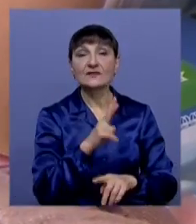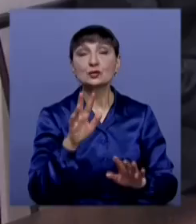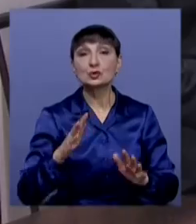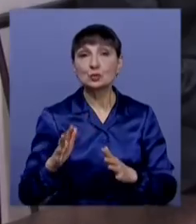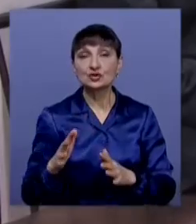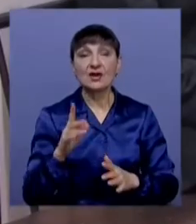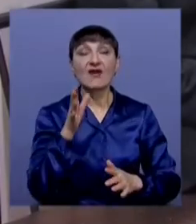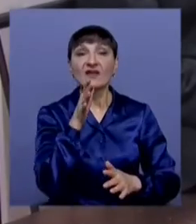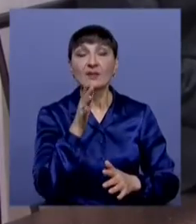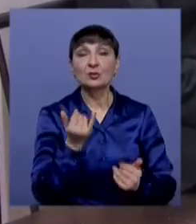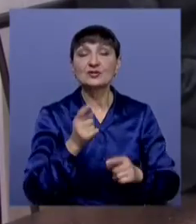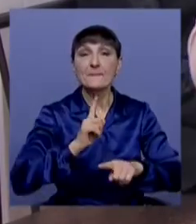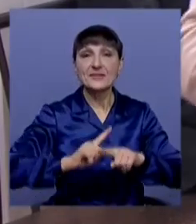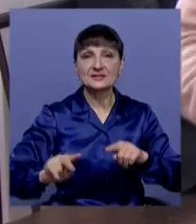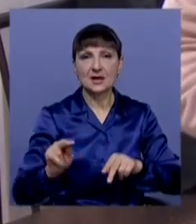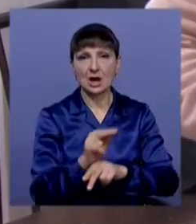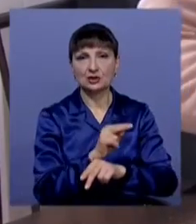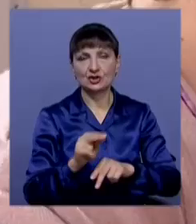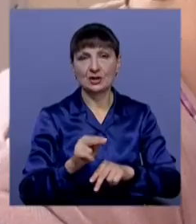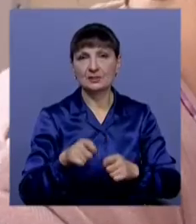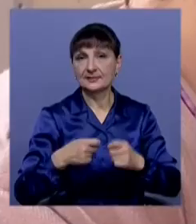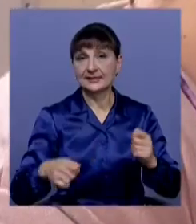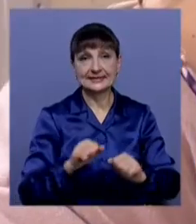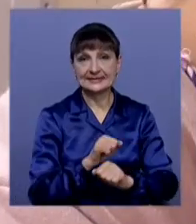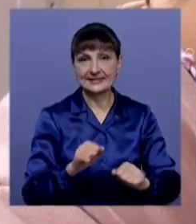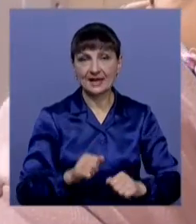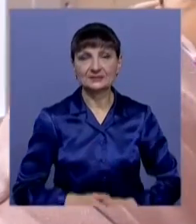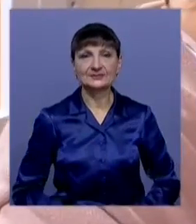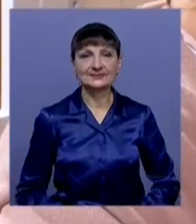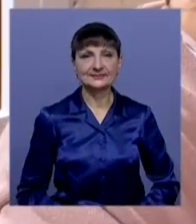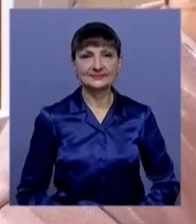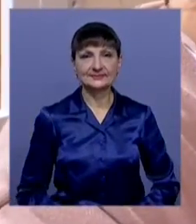случаях время решает все. Роман Нощенко, Мирам Исабеков, телеканал «Алматы».